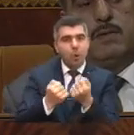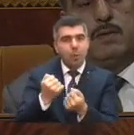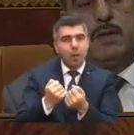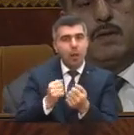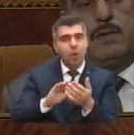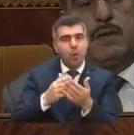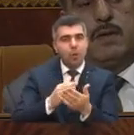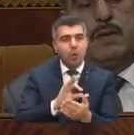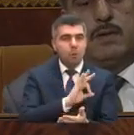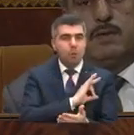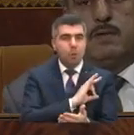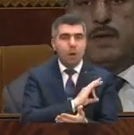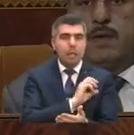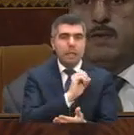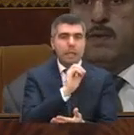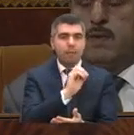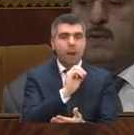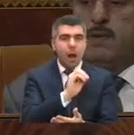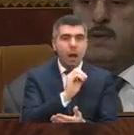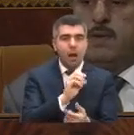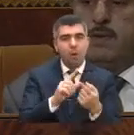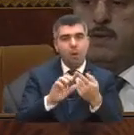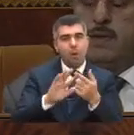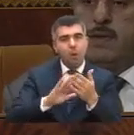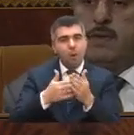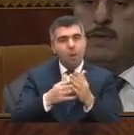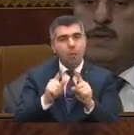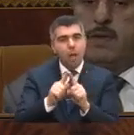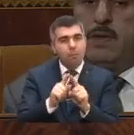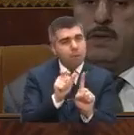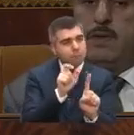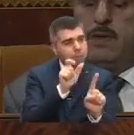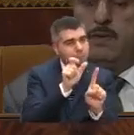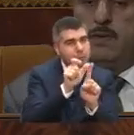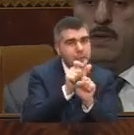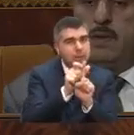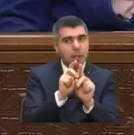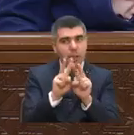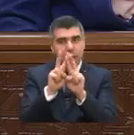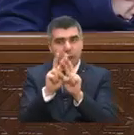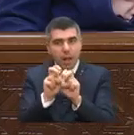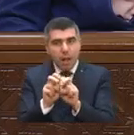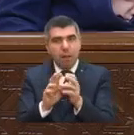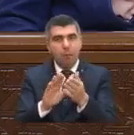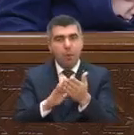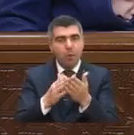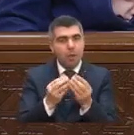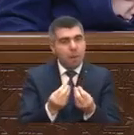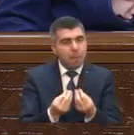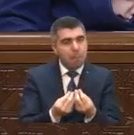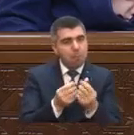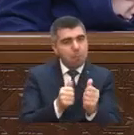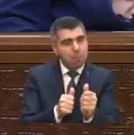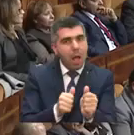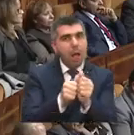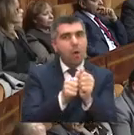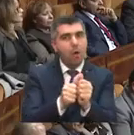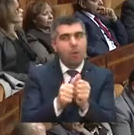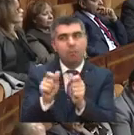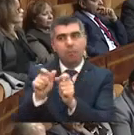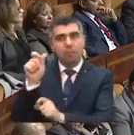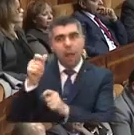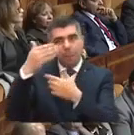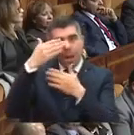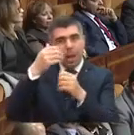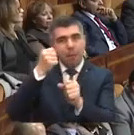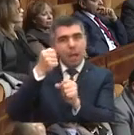محمد الخامس للتضامن في إضافة لمسة اجتماعية على العملية من خلال حرصها على مواكبة مغاربة العالم، بل يجب على مصالح إدارة